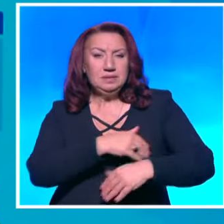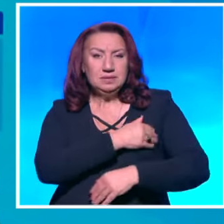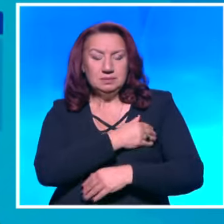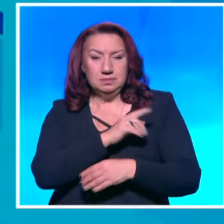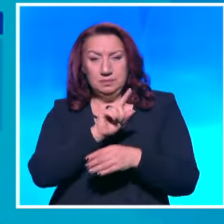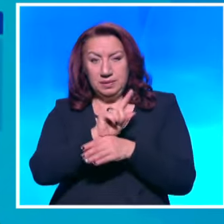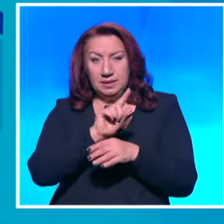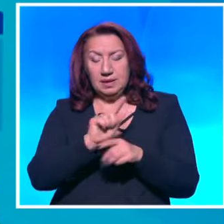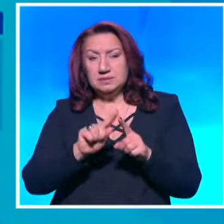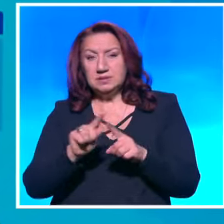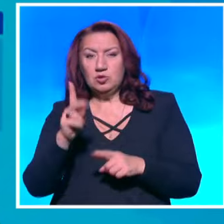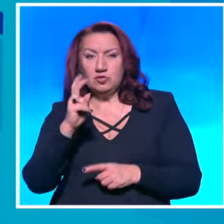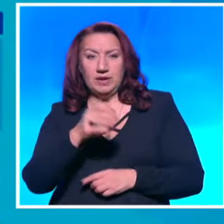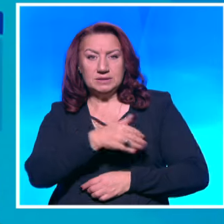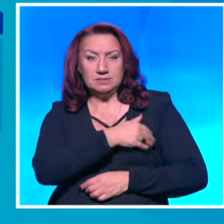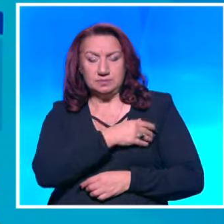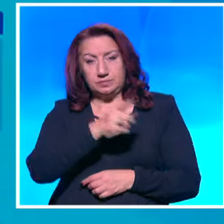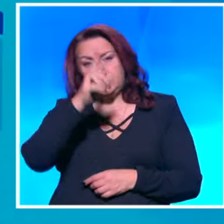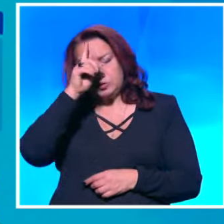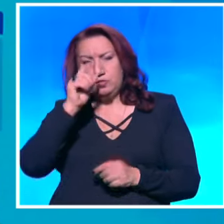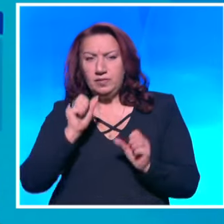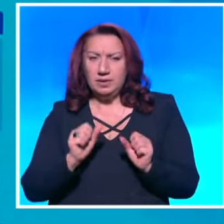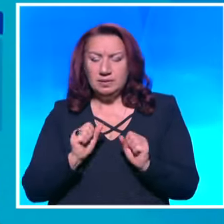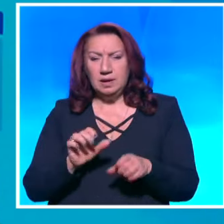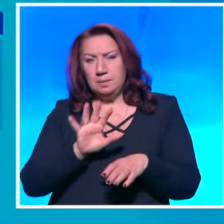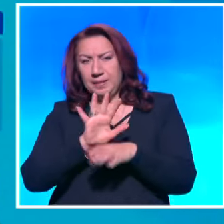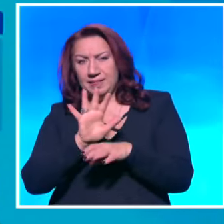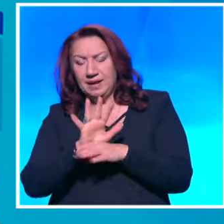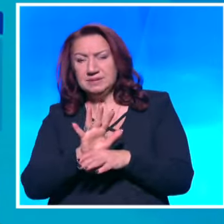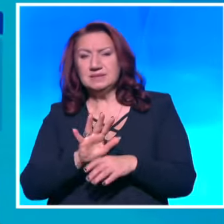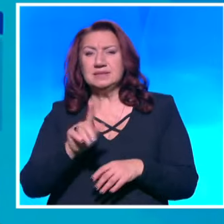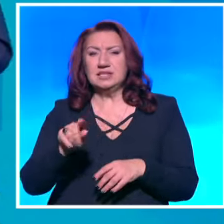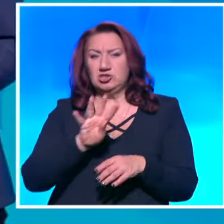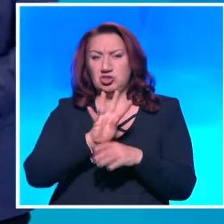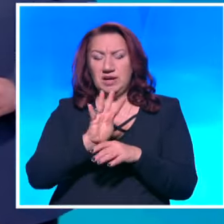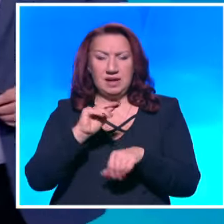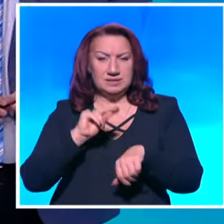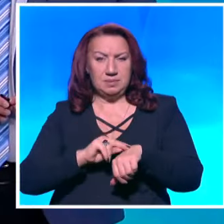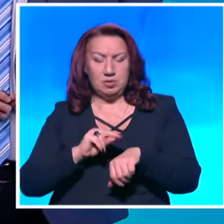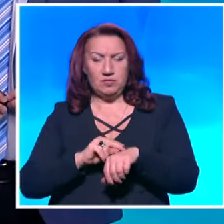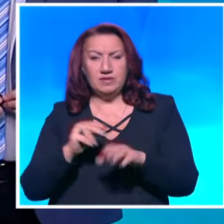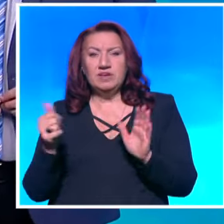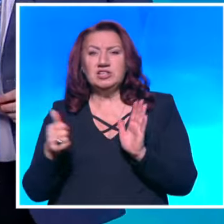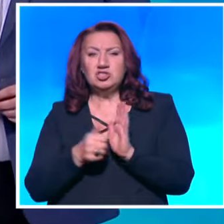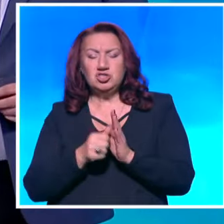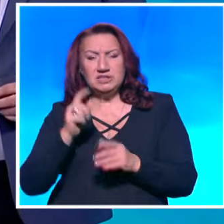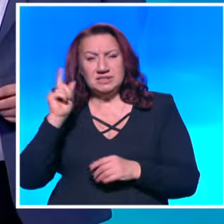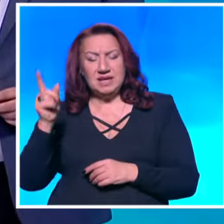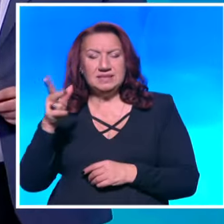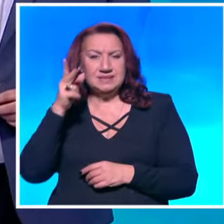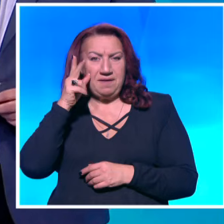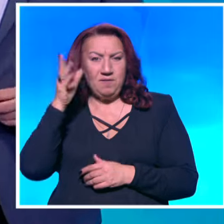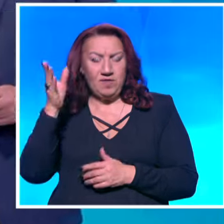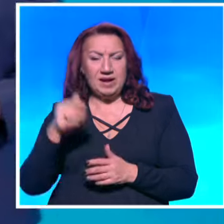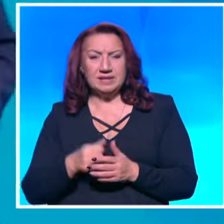11 и 20° в столицата очакваме около 15 144° в пловдив и 16 максимална температура във